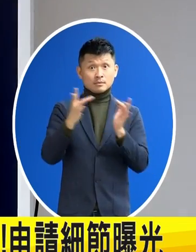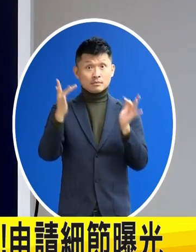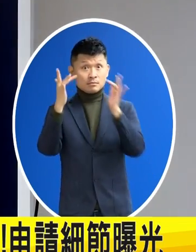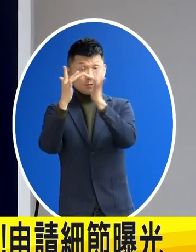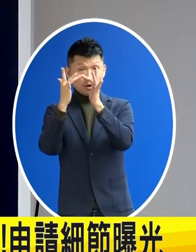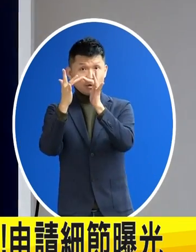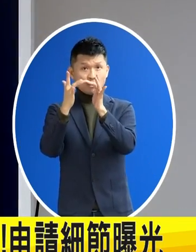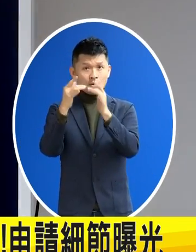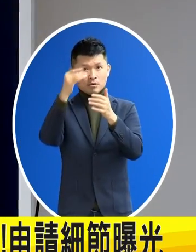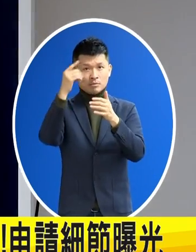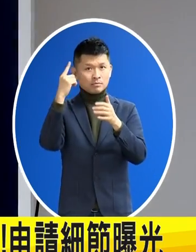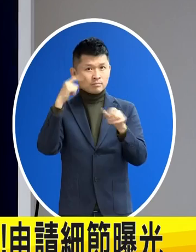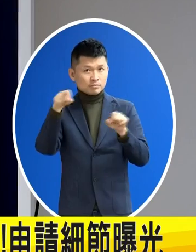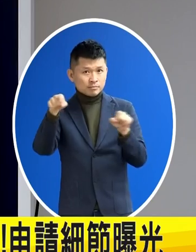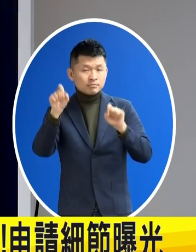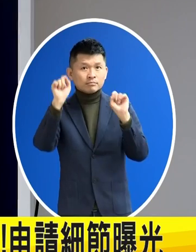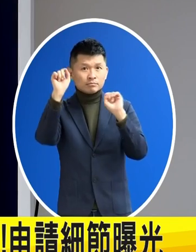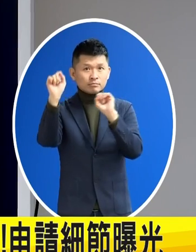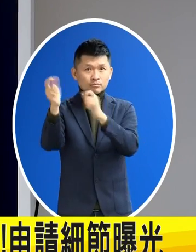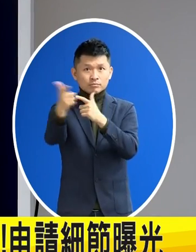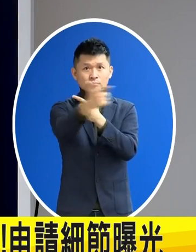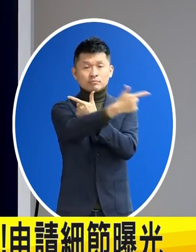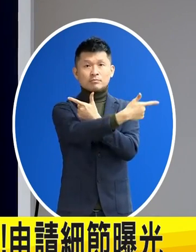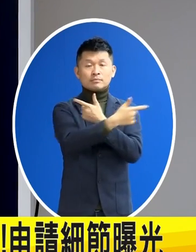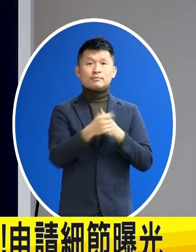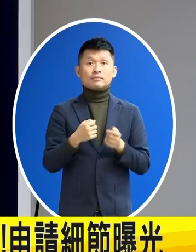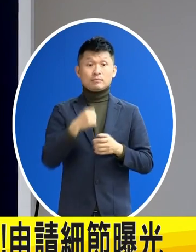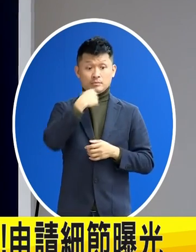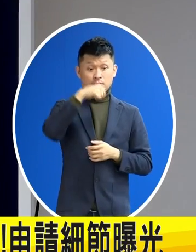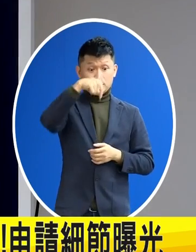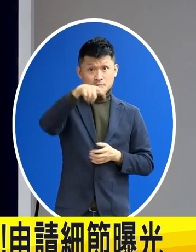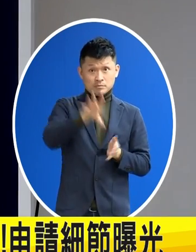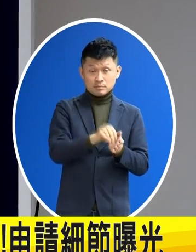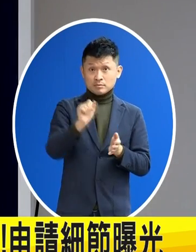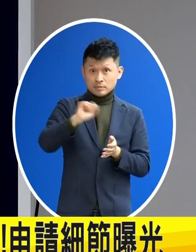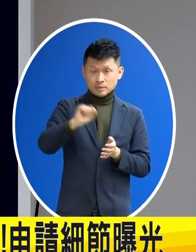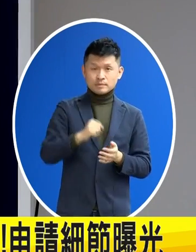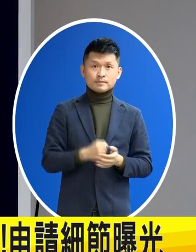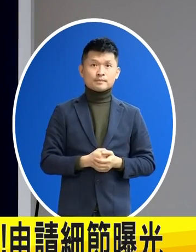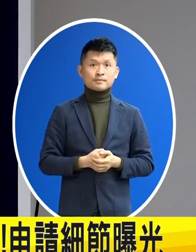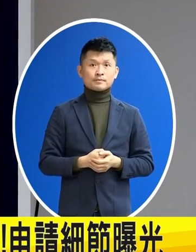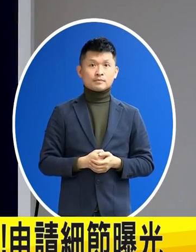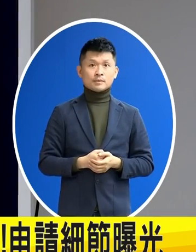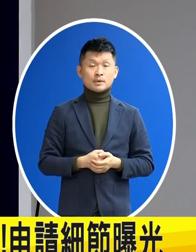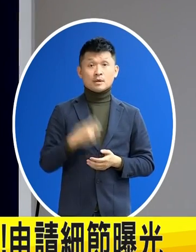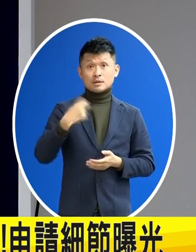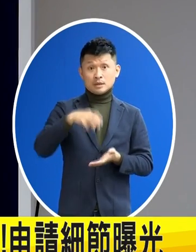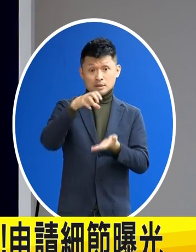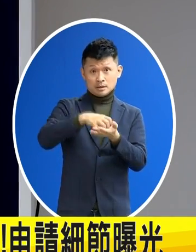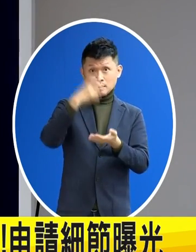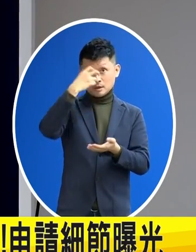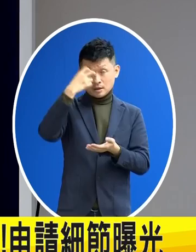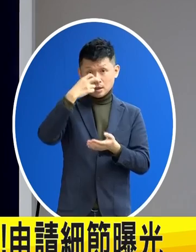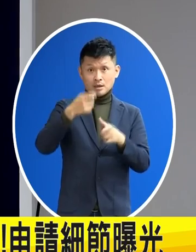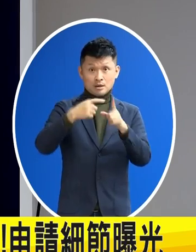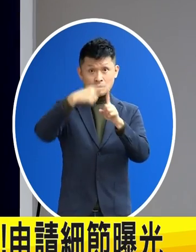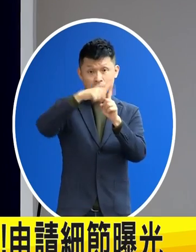家的那个是没办法在台湾供我们下载的，那有些国家验证程式并没有公开，